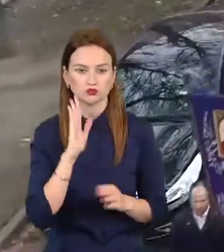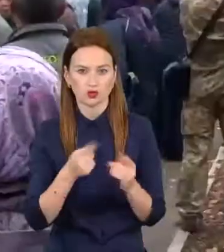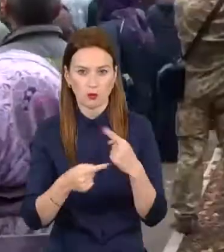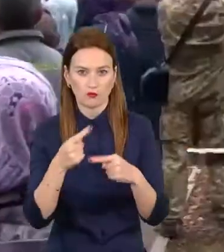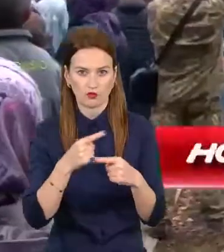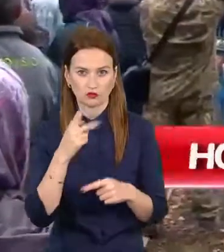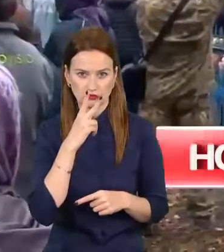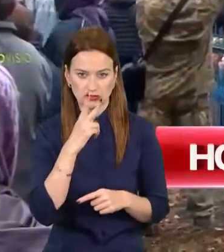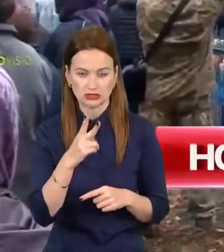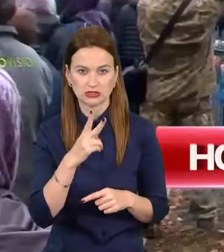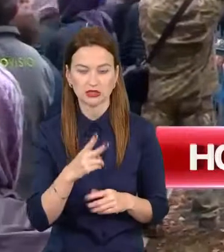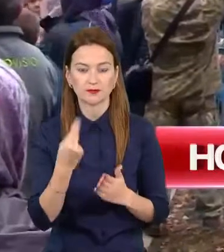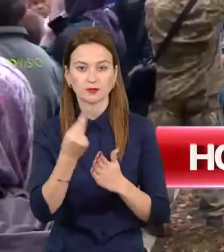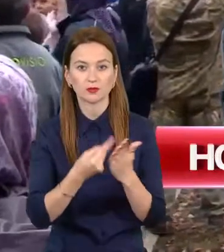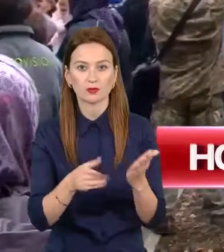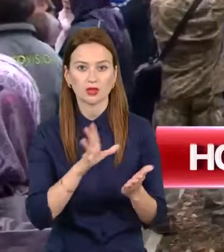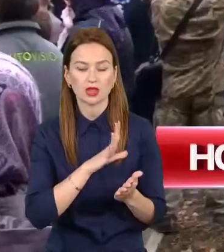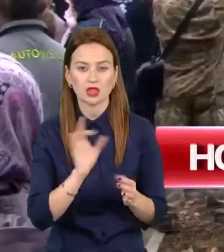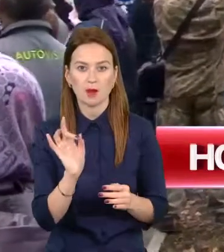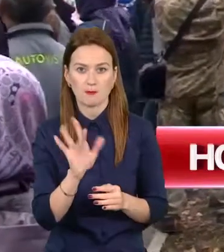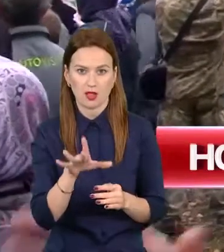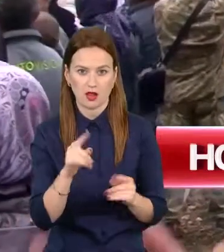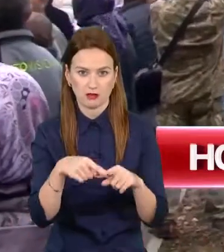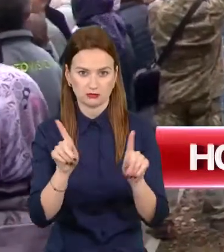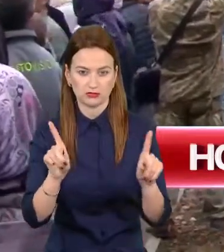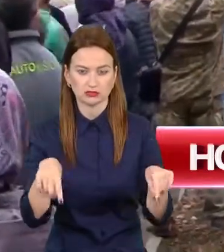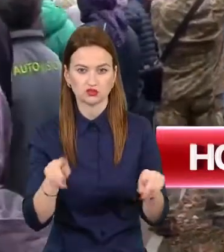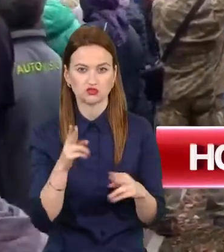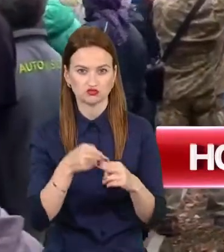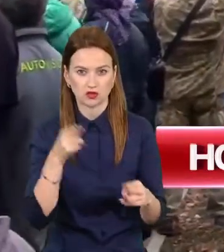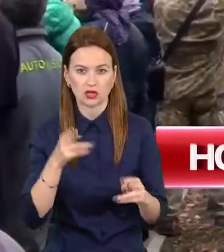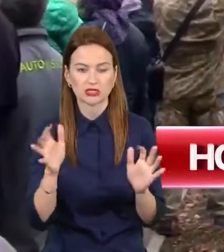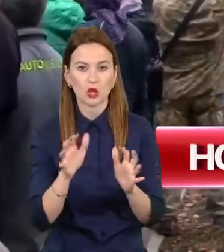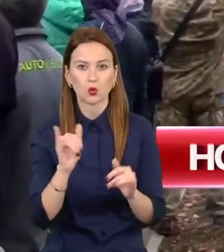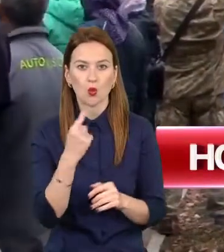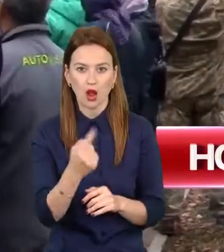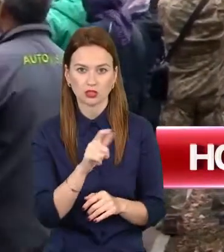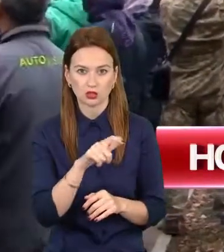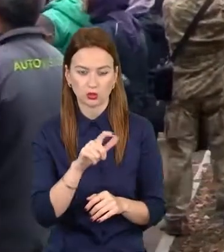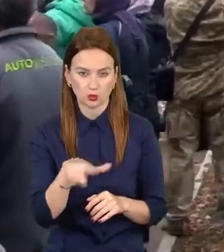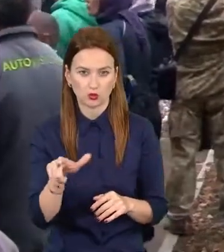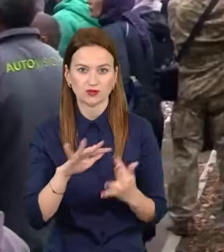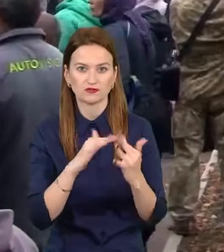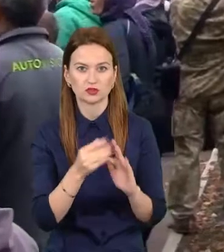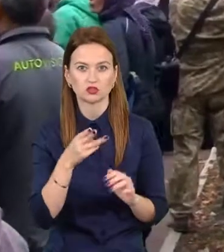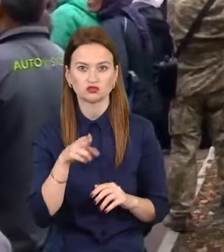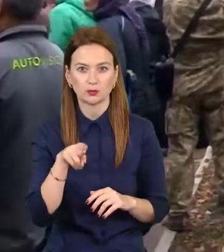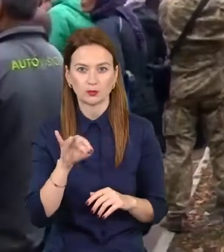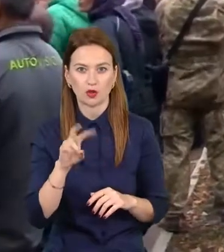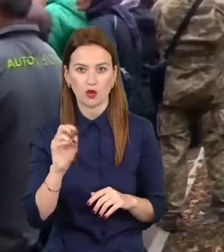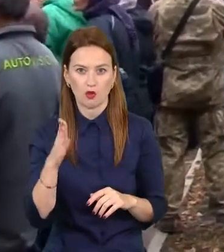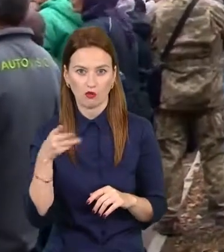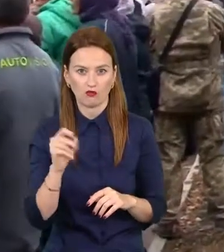зір. Вона була написана на білому листі железа, хранилась у одних людей в селі Шпильовка. От і дівчинка